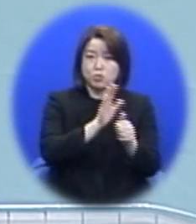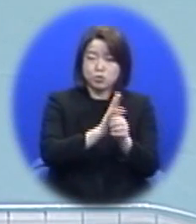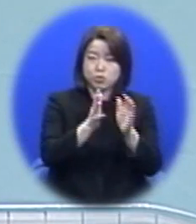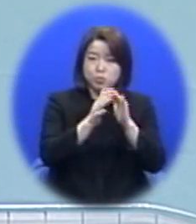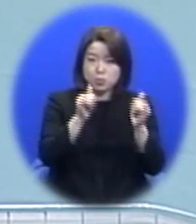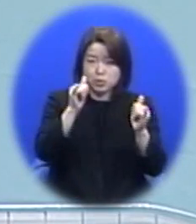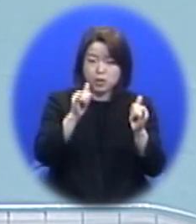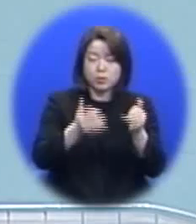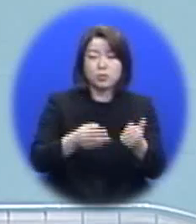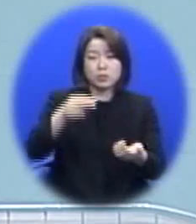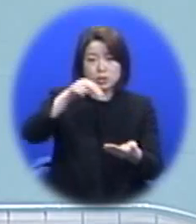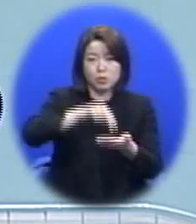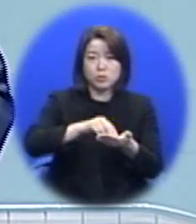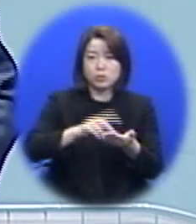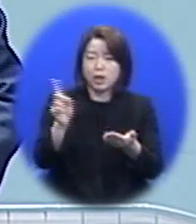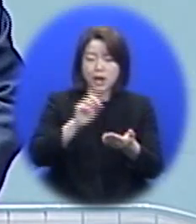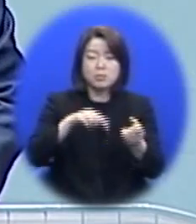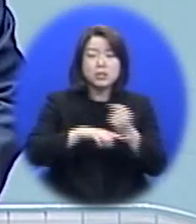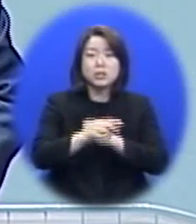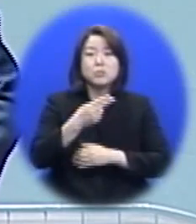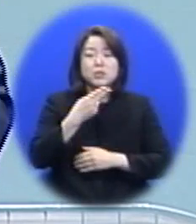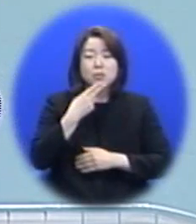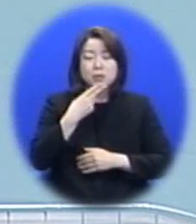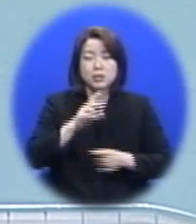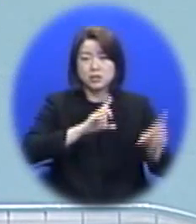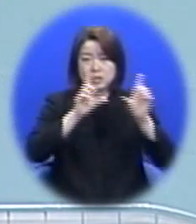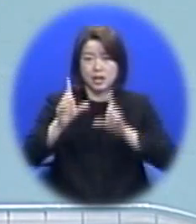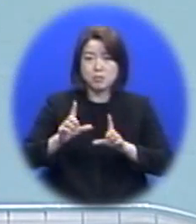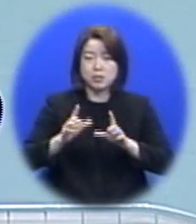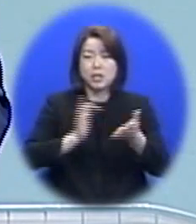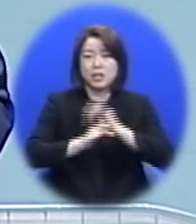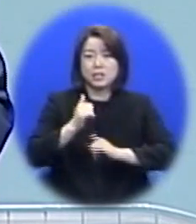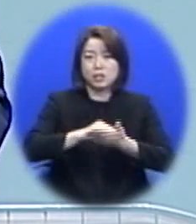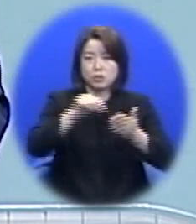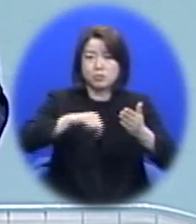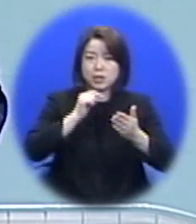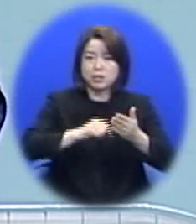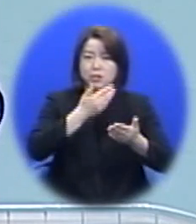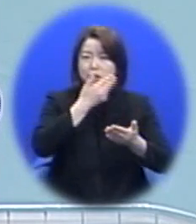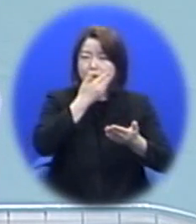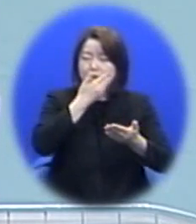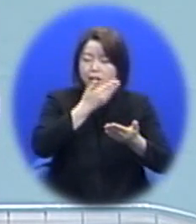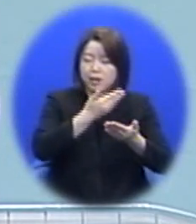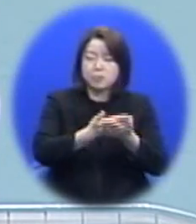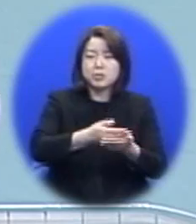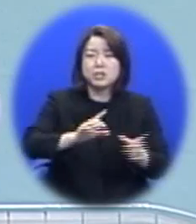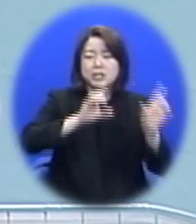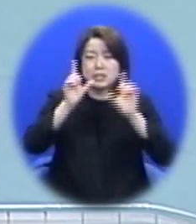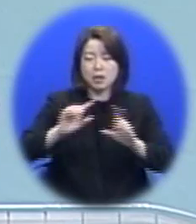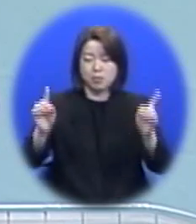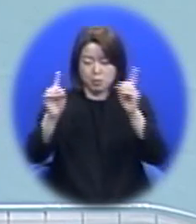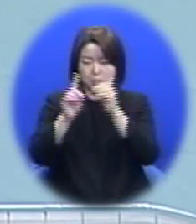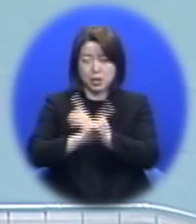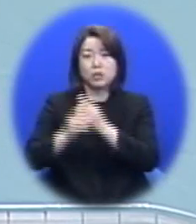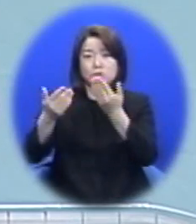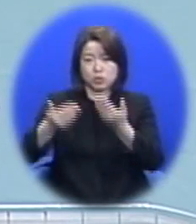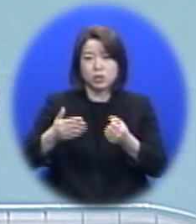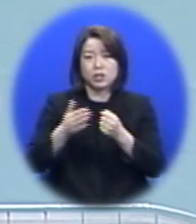세우시고 아무 의미 없던 삶을 예수님 안에서 값진 삶으로 변화시키시니